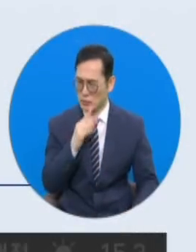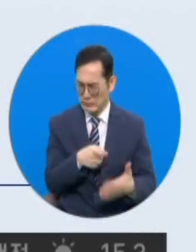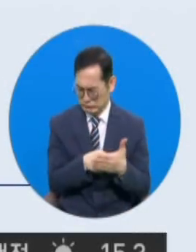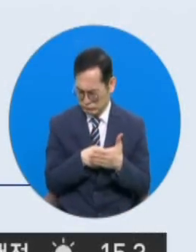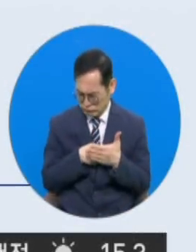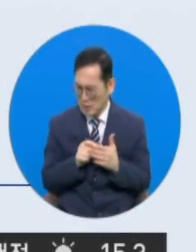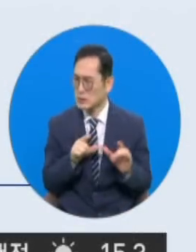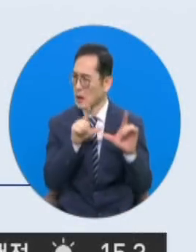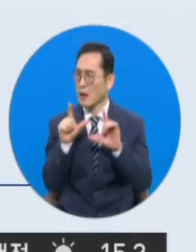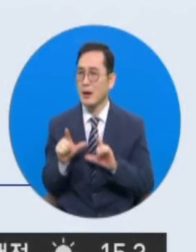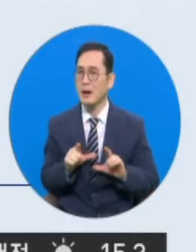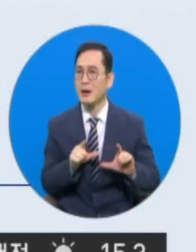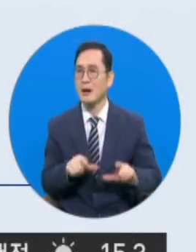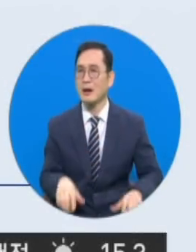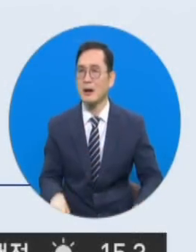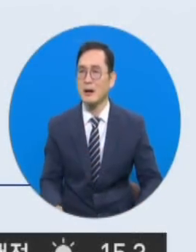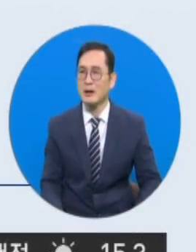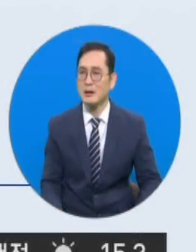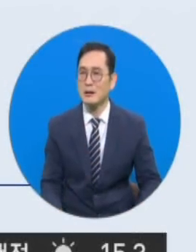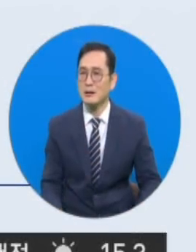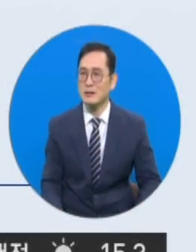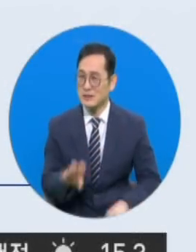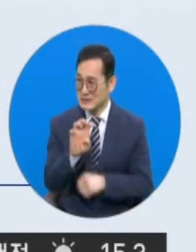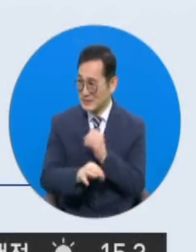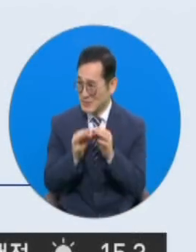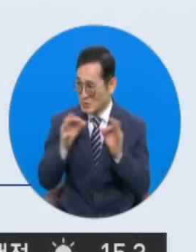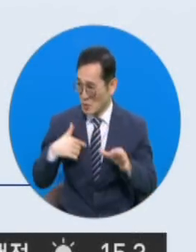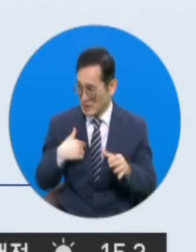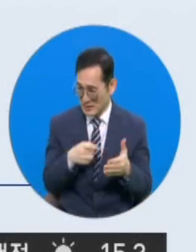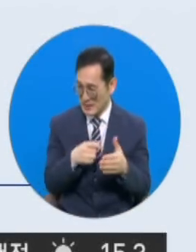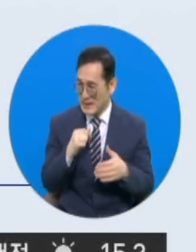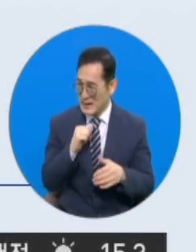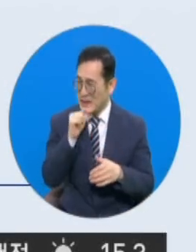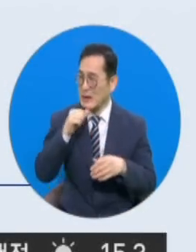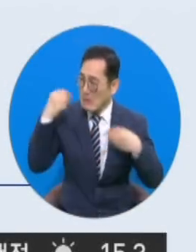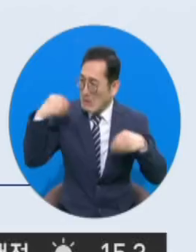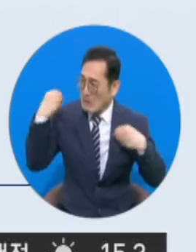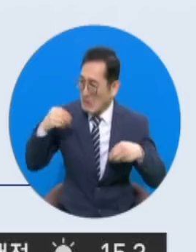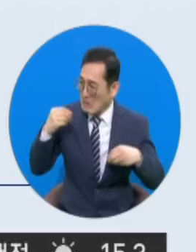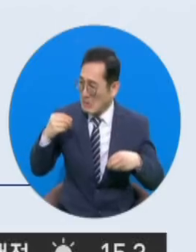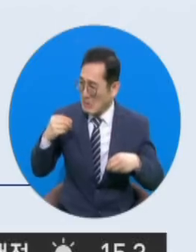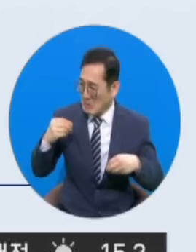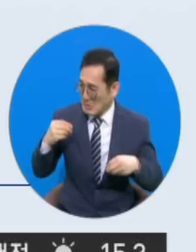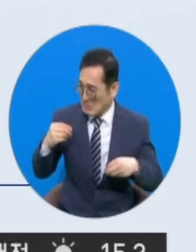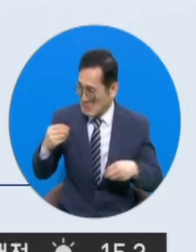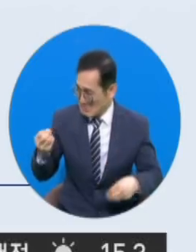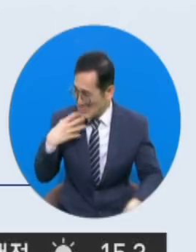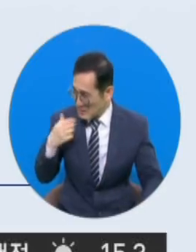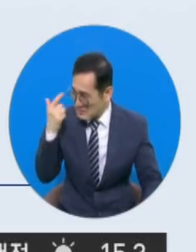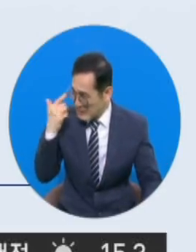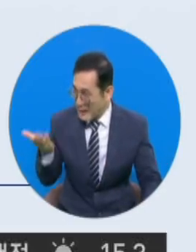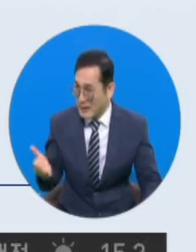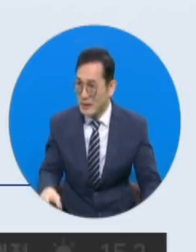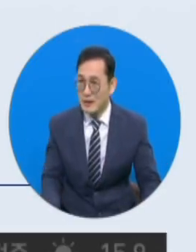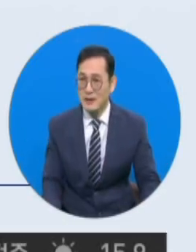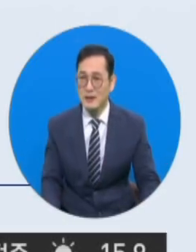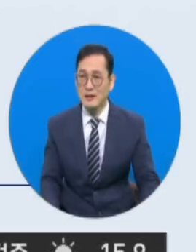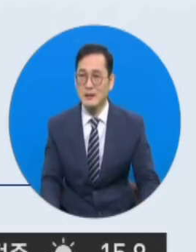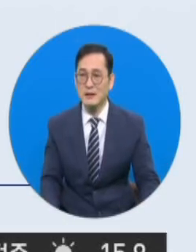평생 짠돌이로 살았는데 그렇다면 40년째 코스프를 하고 있다는 말이냐 난 여전히 검소하다 이거죠